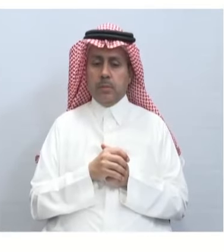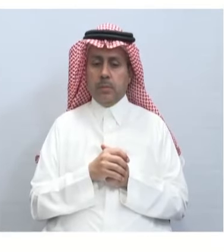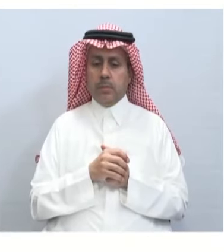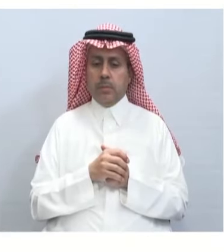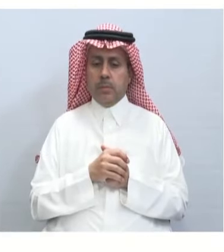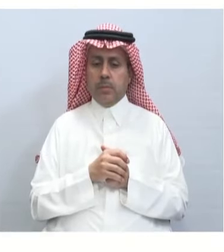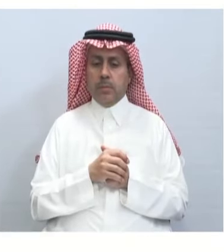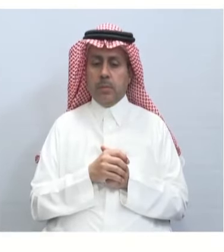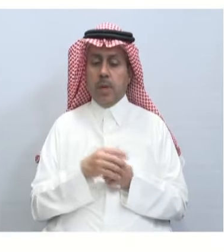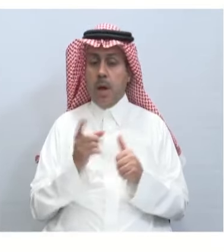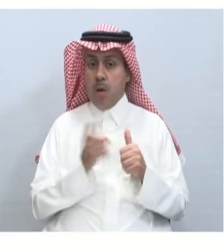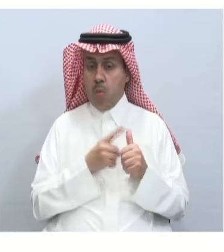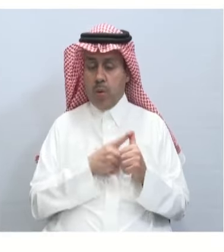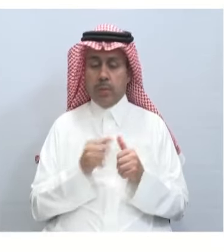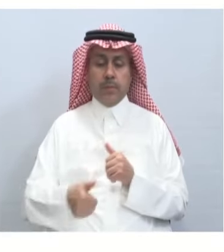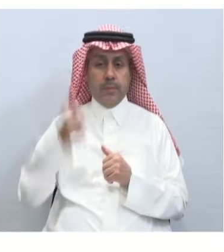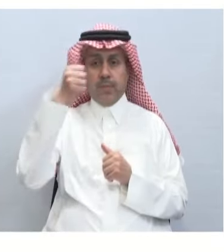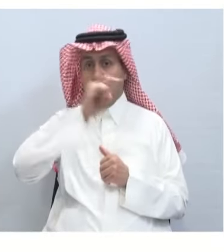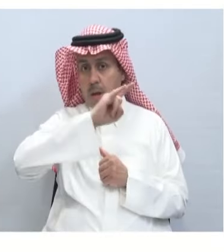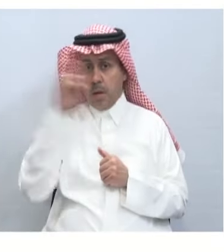طيب اولا